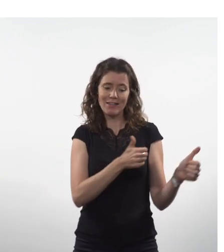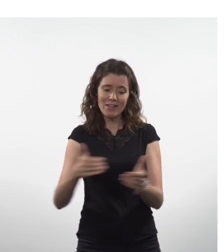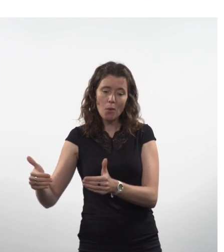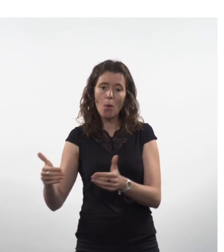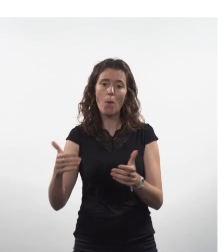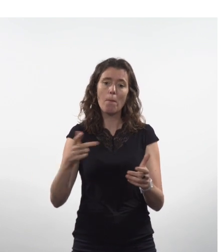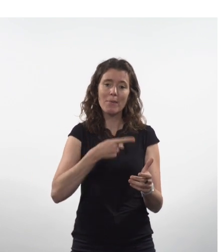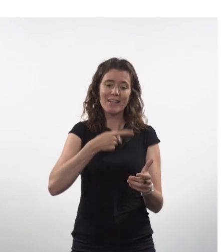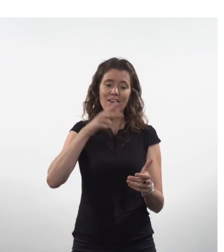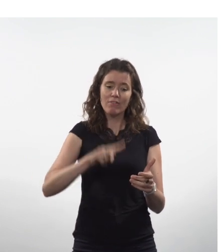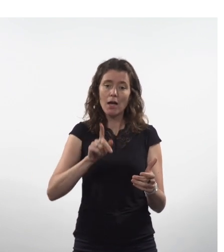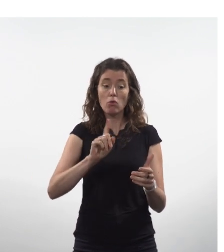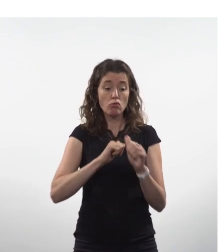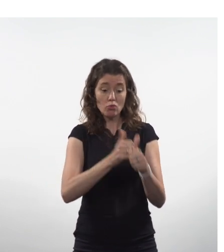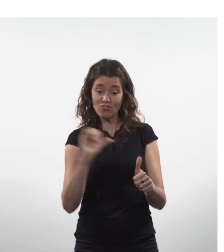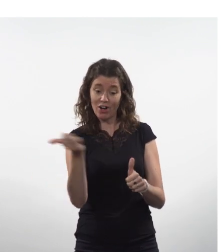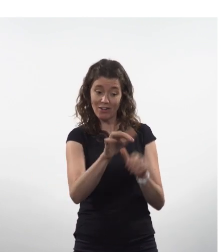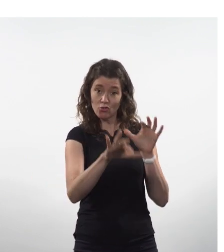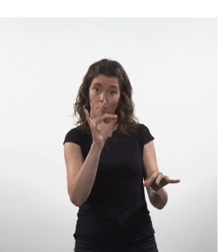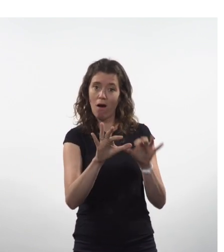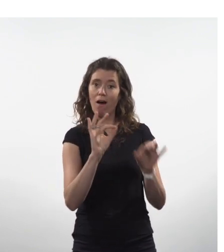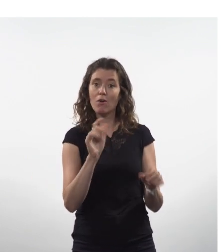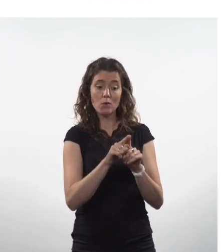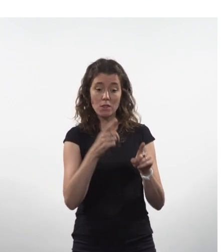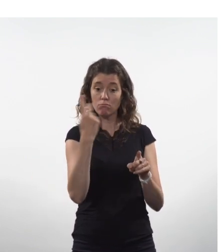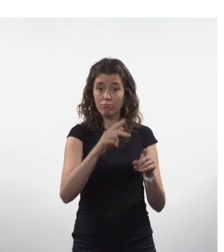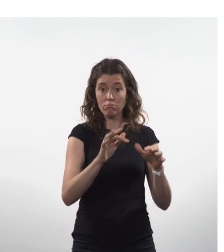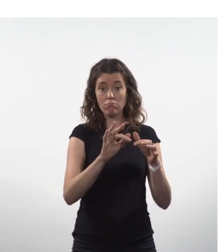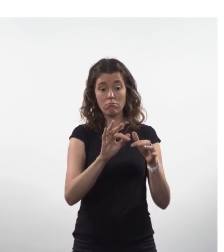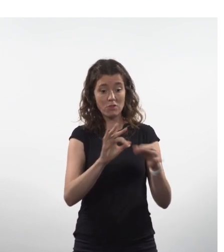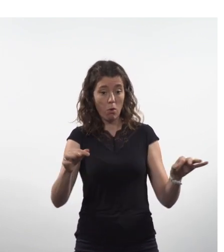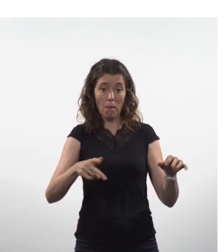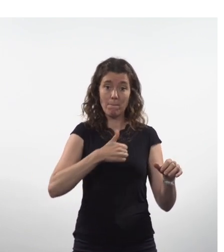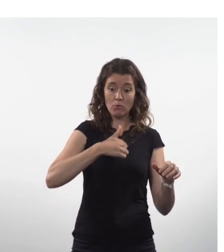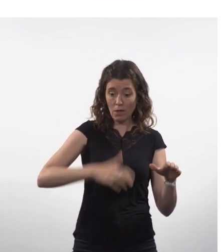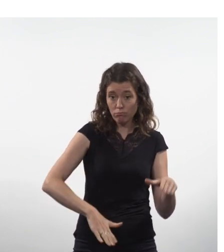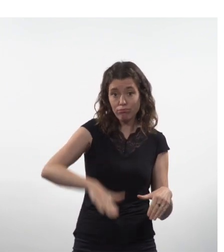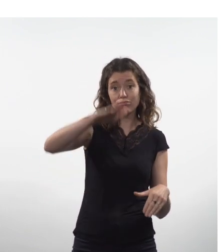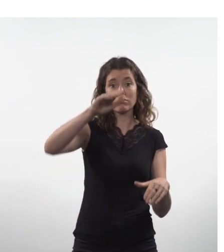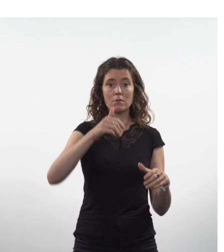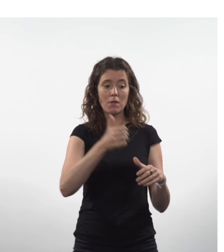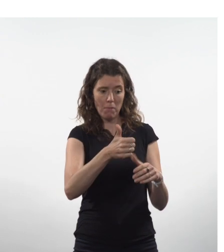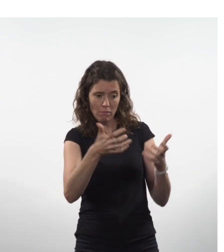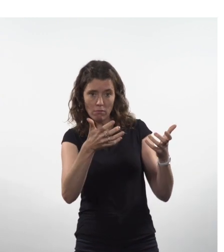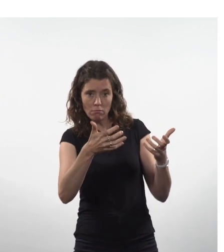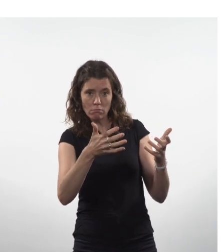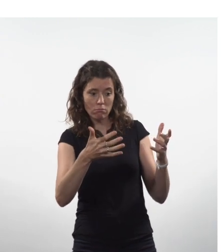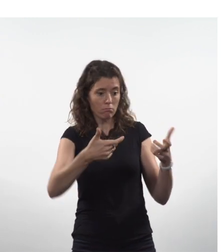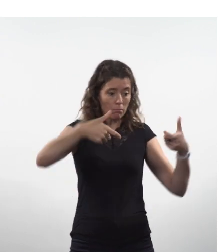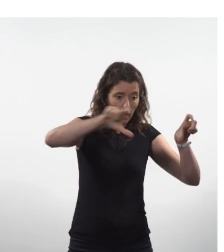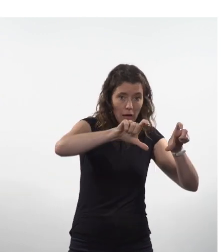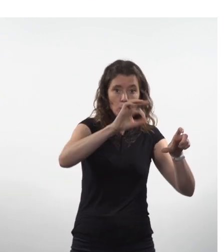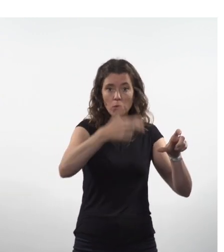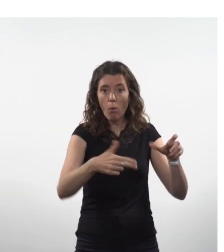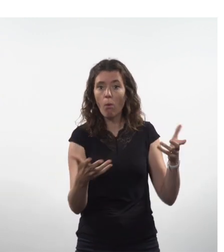médicale, mais c'est en fonction des choix de l'histoire personnelle de la personne sourde et malentendante, est-ce que cette personne porte des appareils